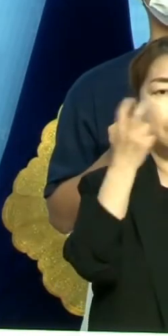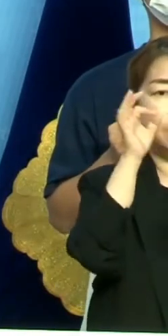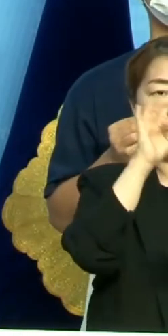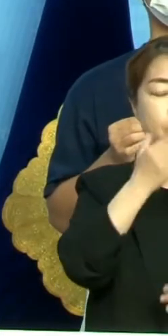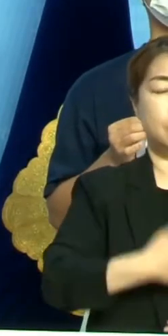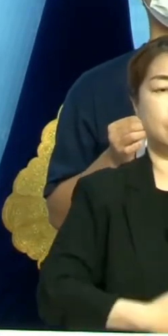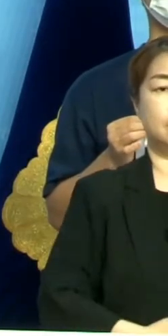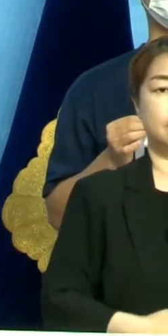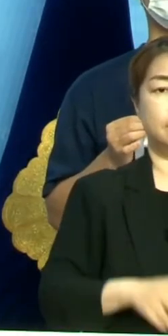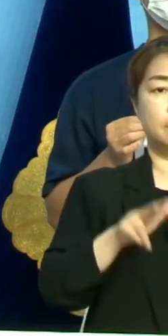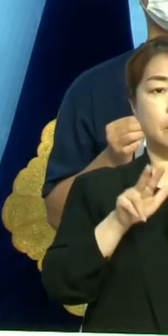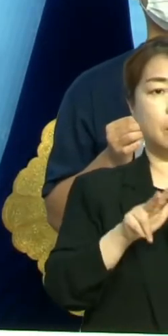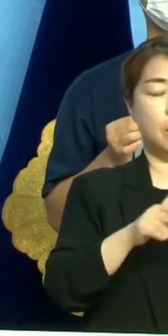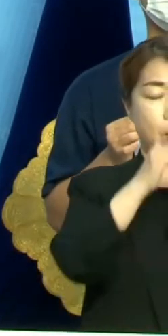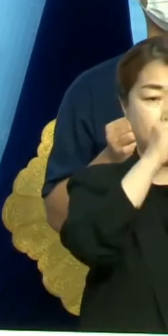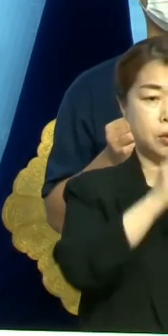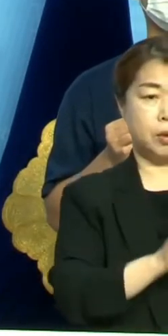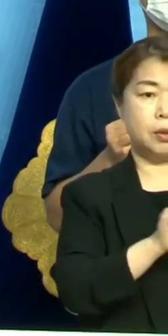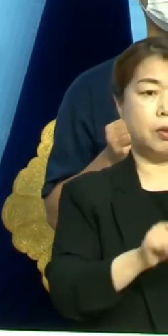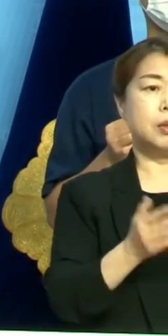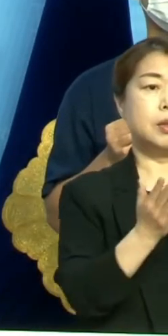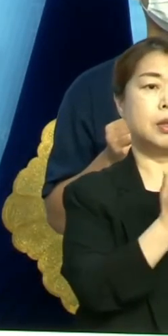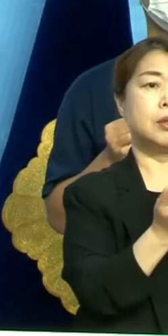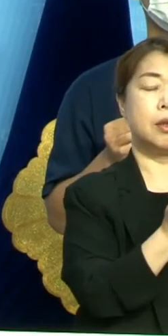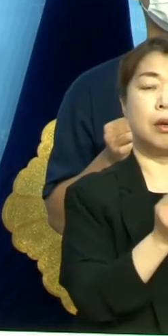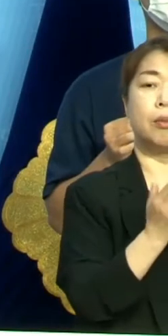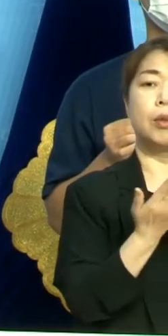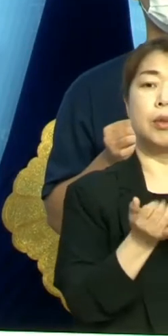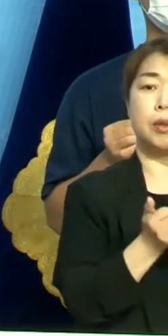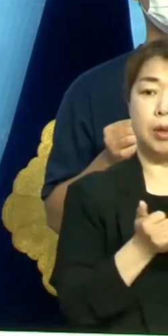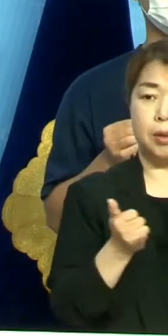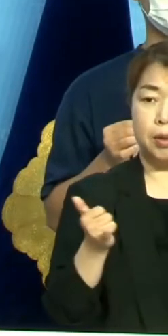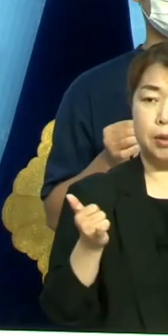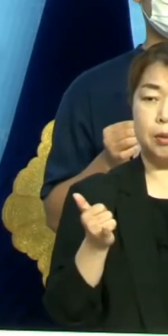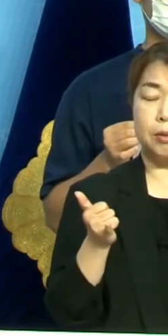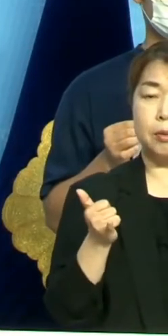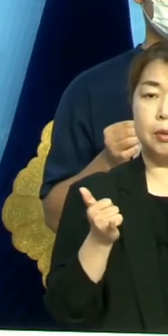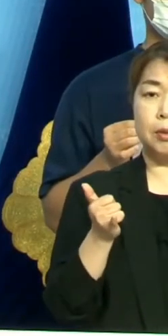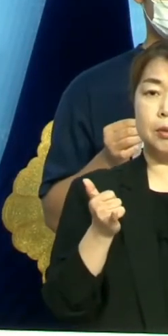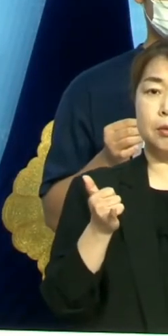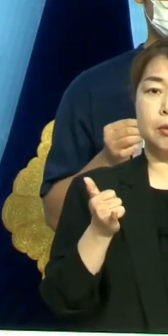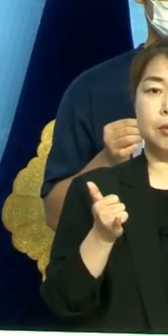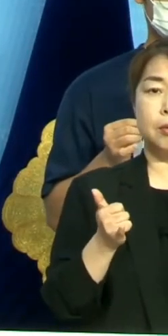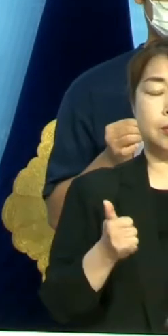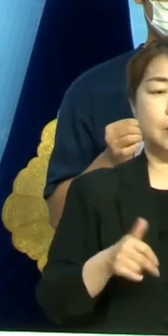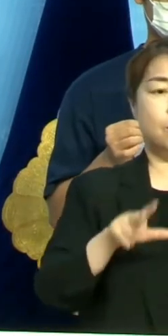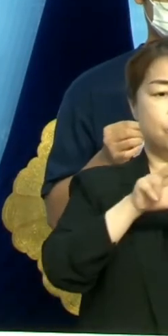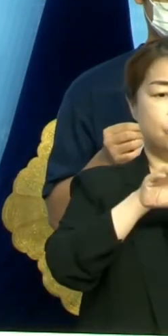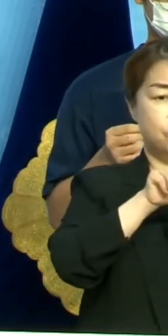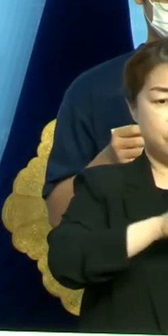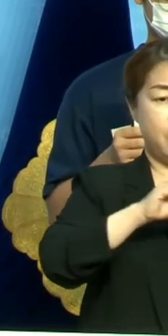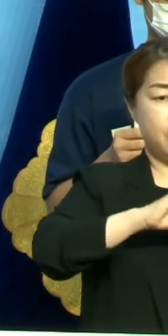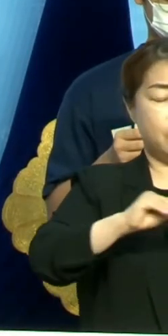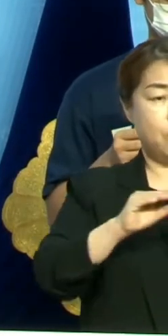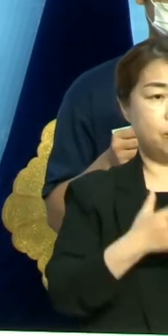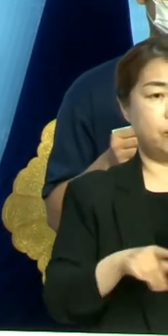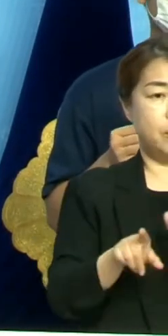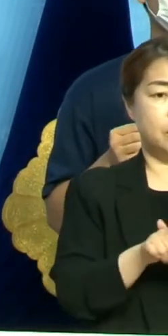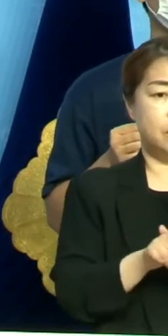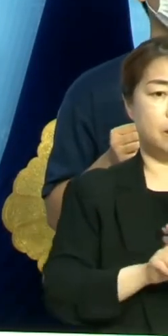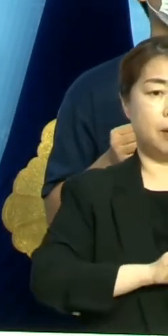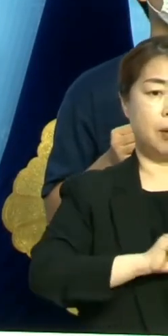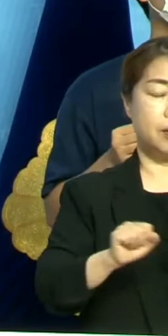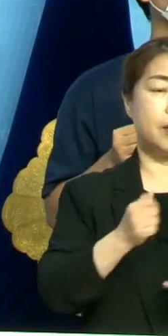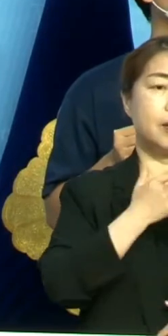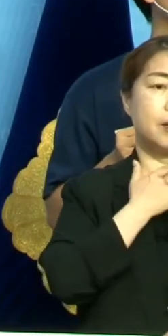어 이제 이 과정에서 직접 당사자로 어 그 문제 해결을 위해서 나섰던 학생들의